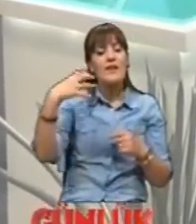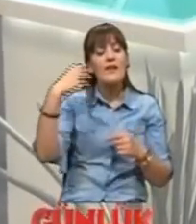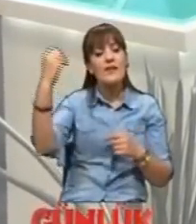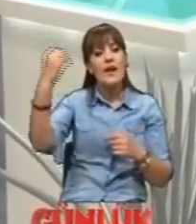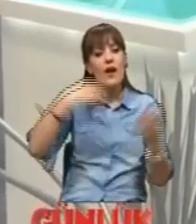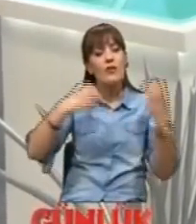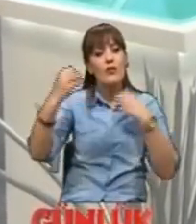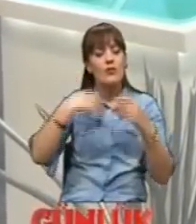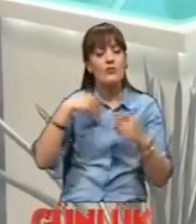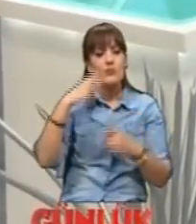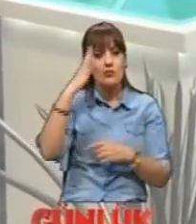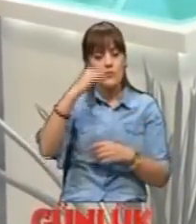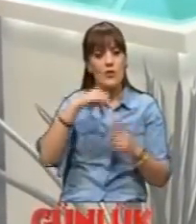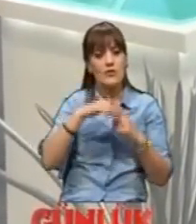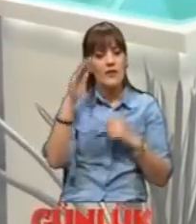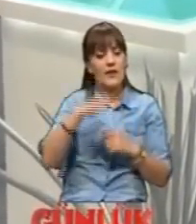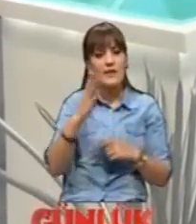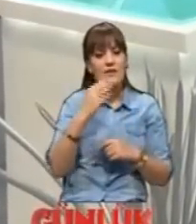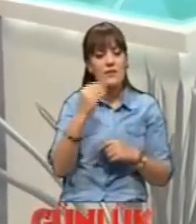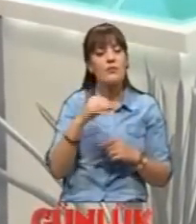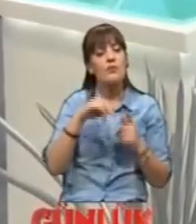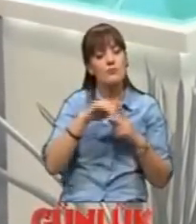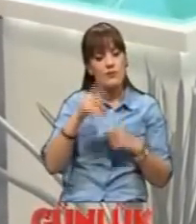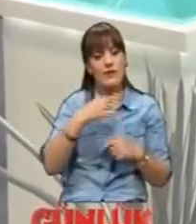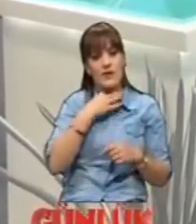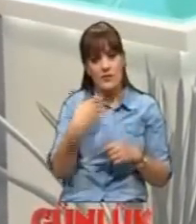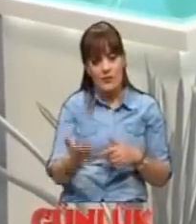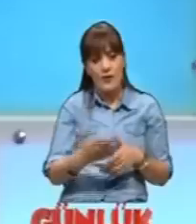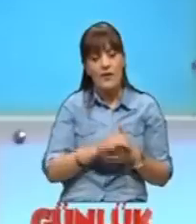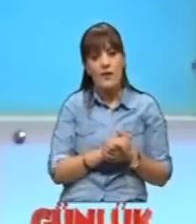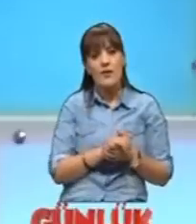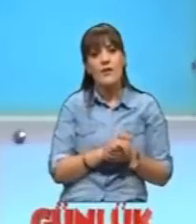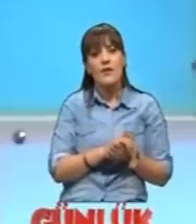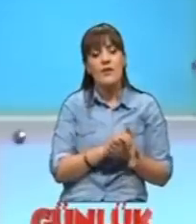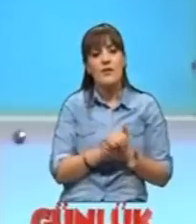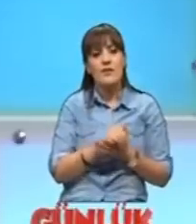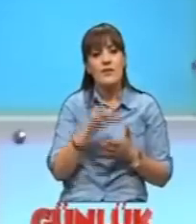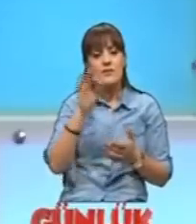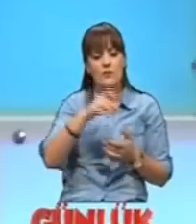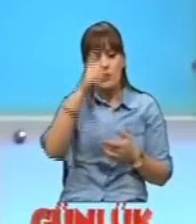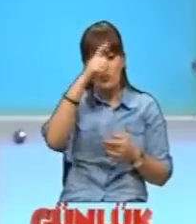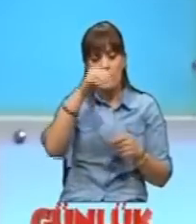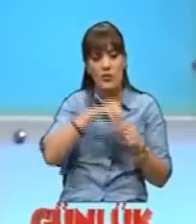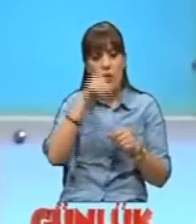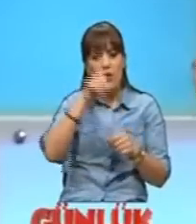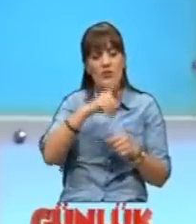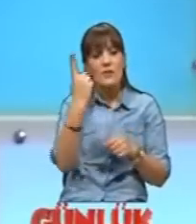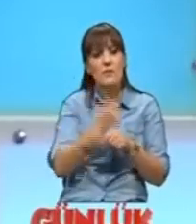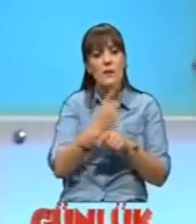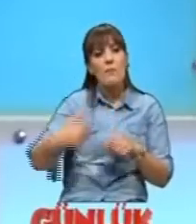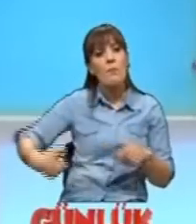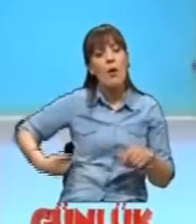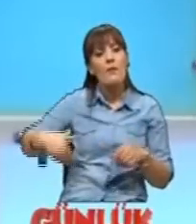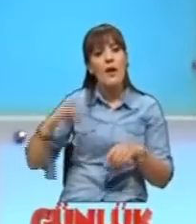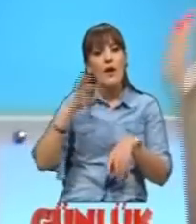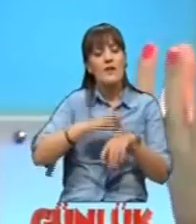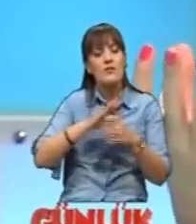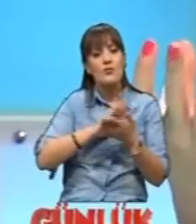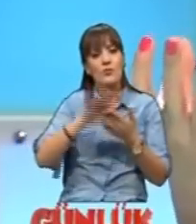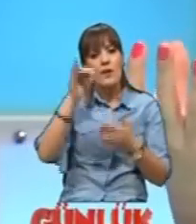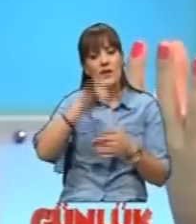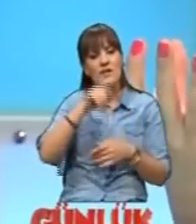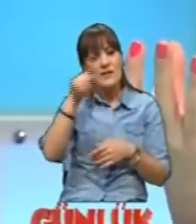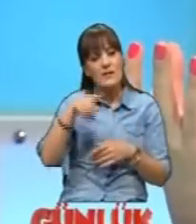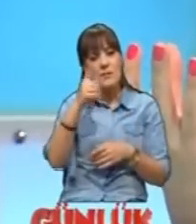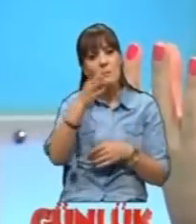Hoş geldiniz, nasılsınız efendim? Hoş bulduk. Hoş bulduk. Teşekkür ederim. Sağ ol. Şimdi Türkiye'de önce bir böbrek hastalarının durumu hakkında